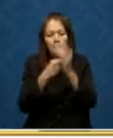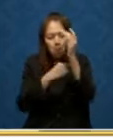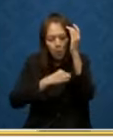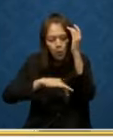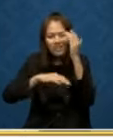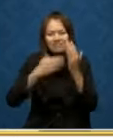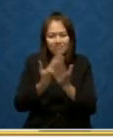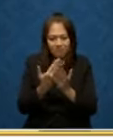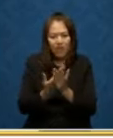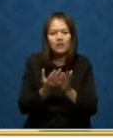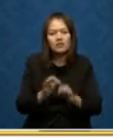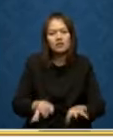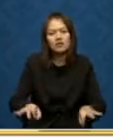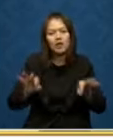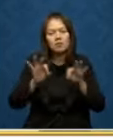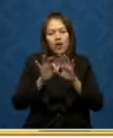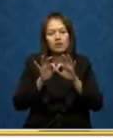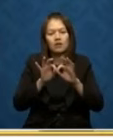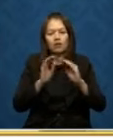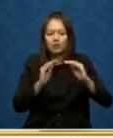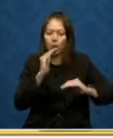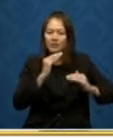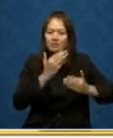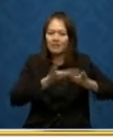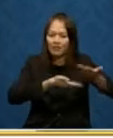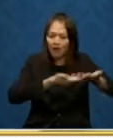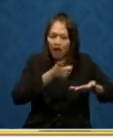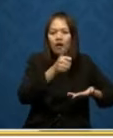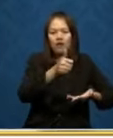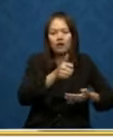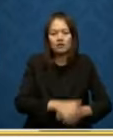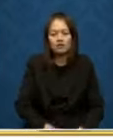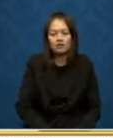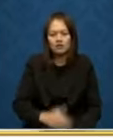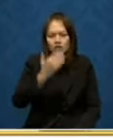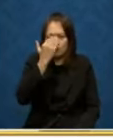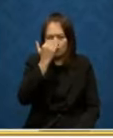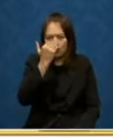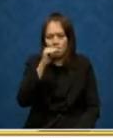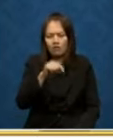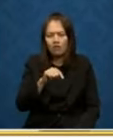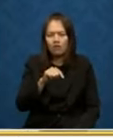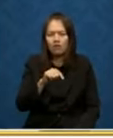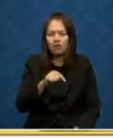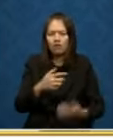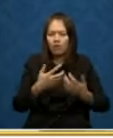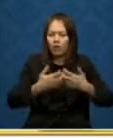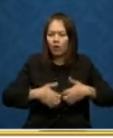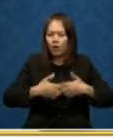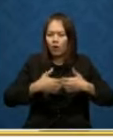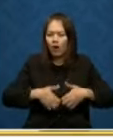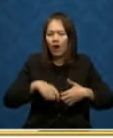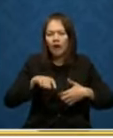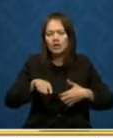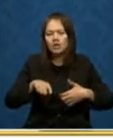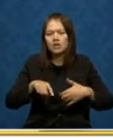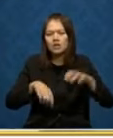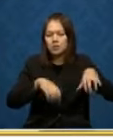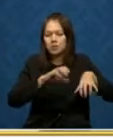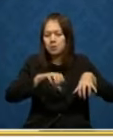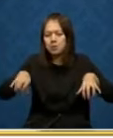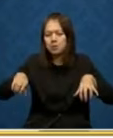สำคัญที่จะทำให้ผลต่างและก็ตลาดแต่ในแต่ทำไมในเรื่องของอุตสาหกรรมไปน้ำเนี่ยครับในเรื่อง